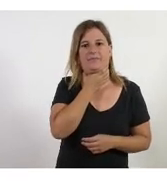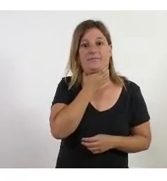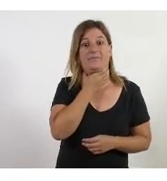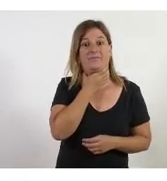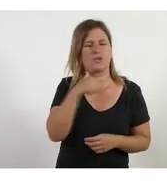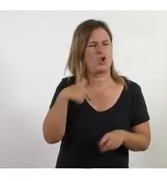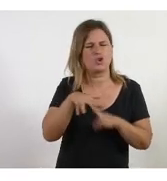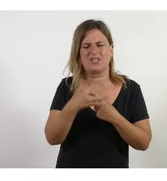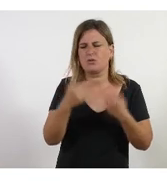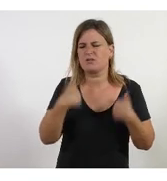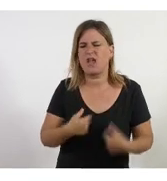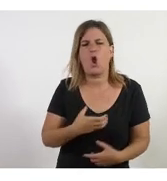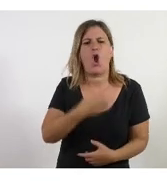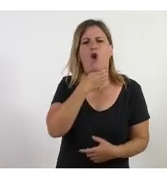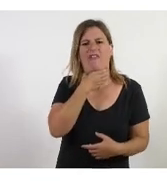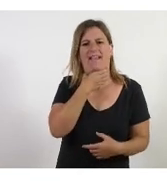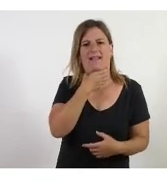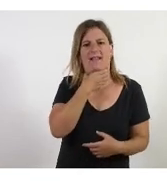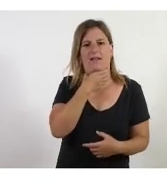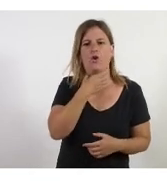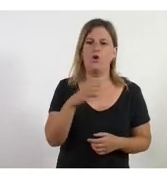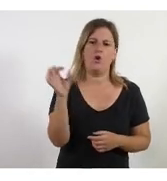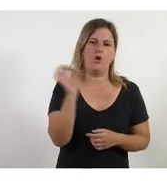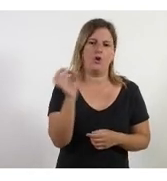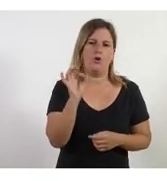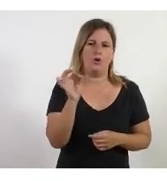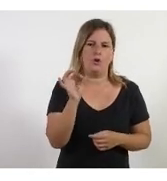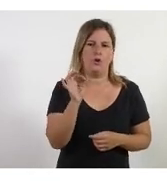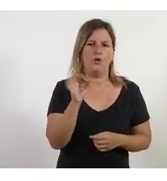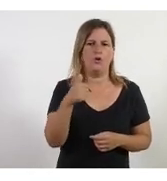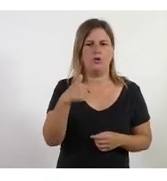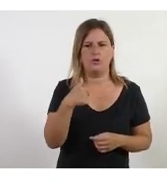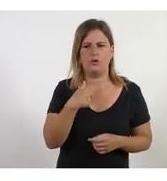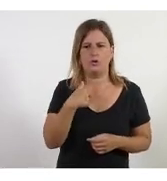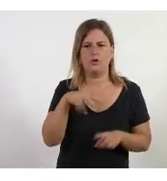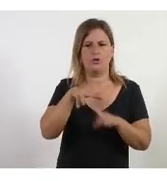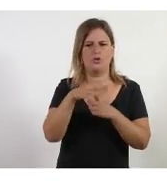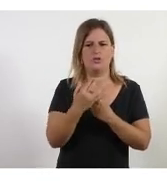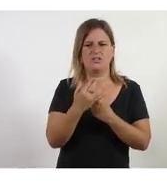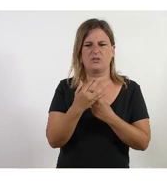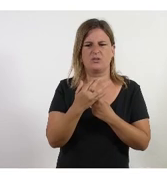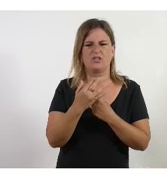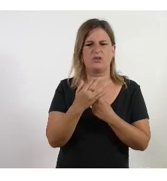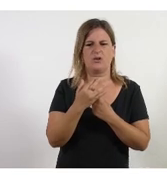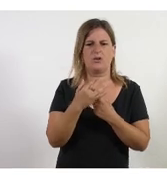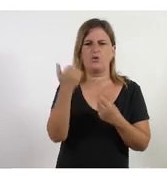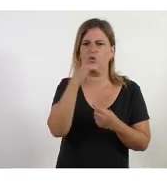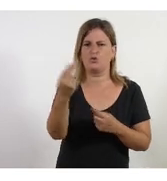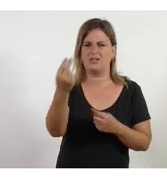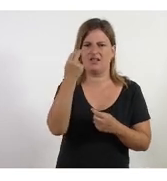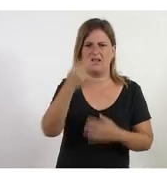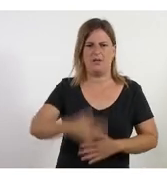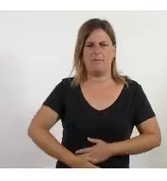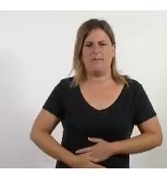aquesta situació m'ofega. O a mi aquesta situació, no sé si em veieu, em poso les mans